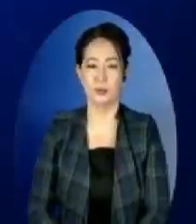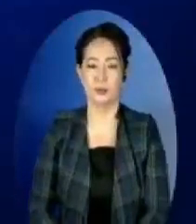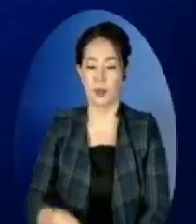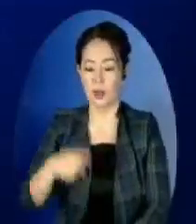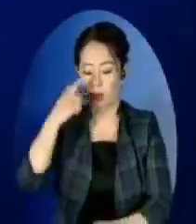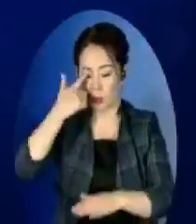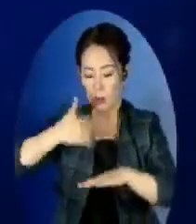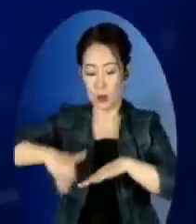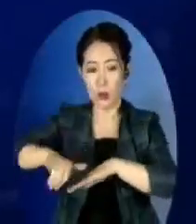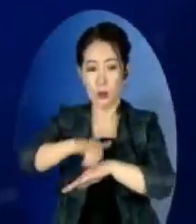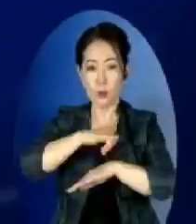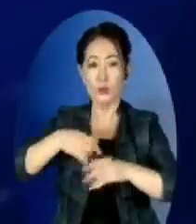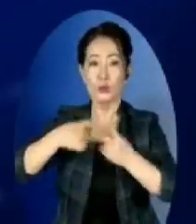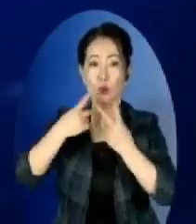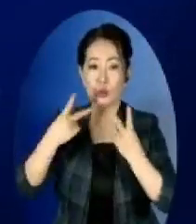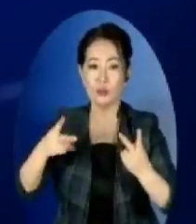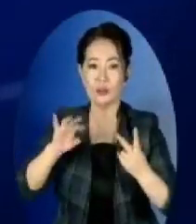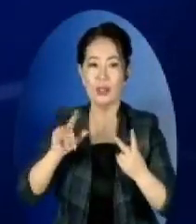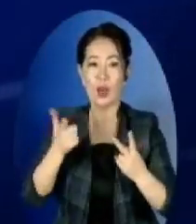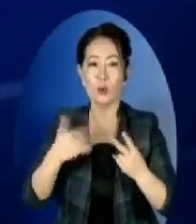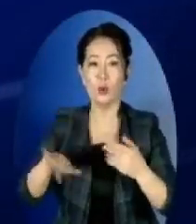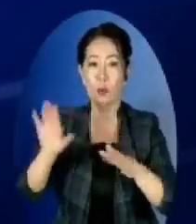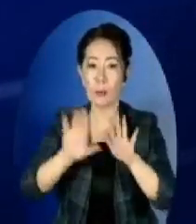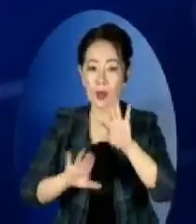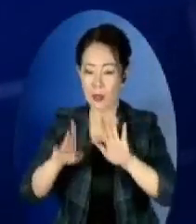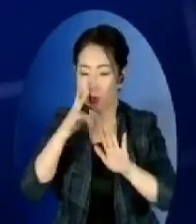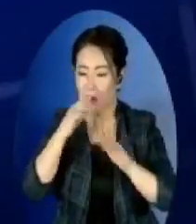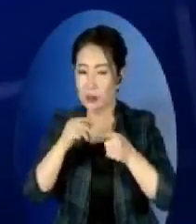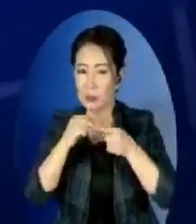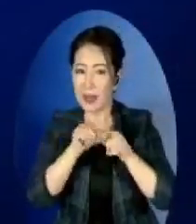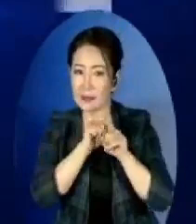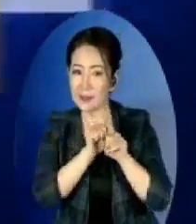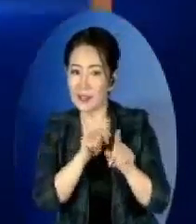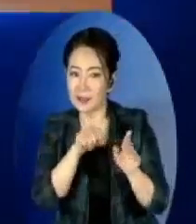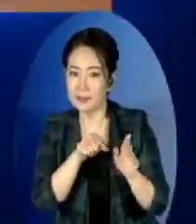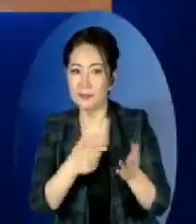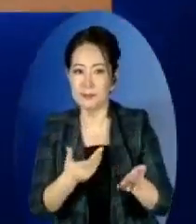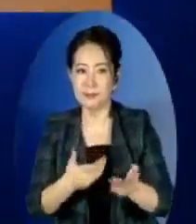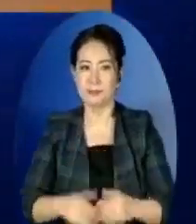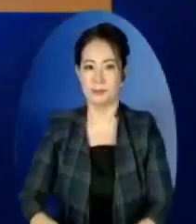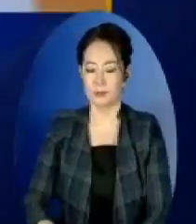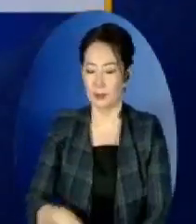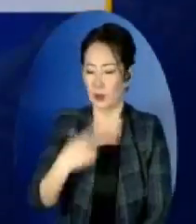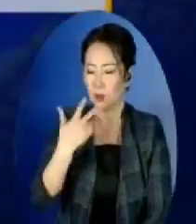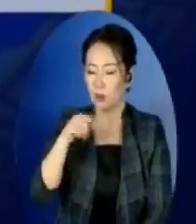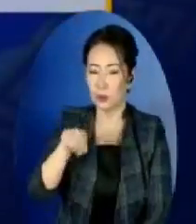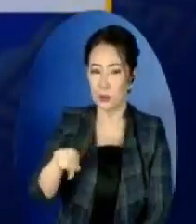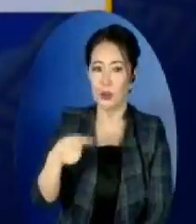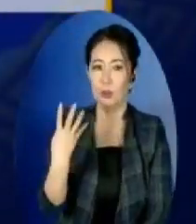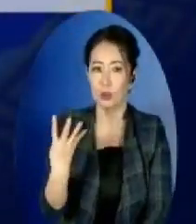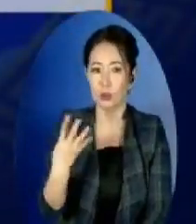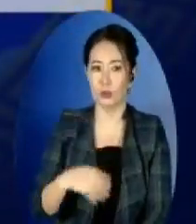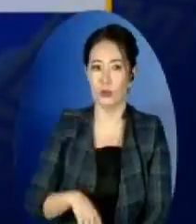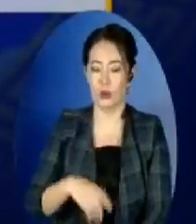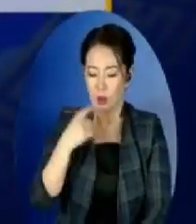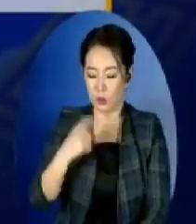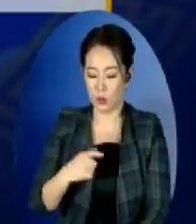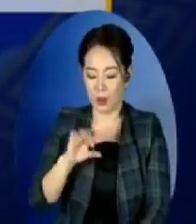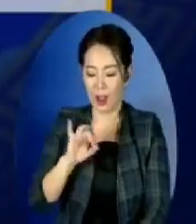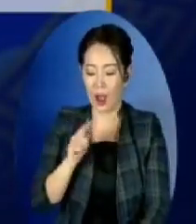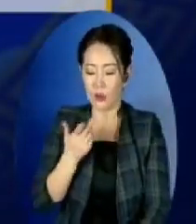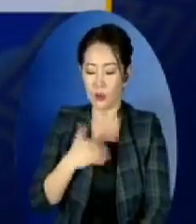Монгол улсын үндэсний аюулгүй байдлын үзэл баримтлал. 3-4 хүний аюулгүй